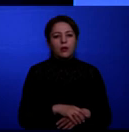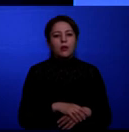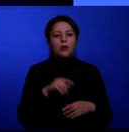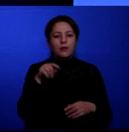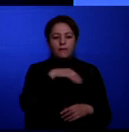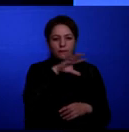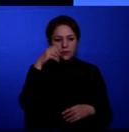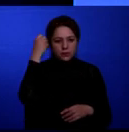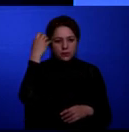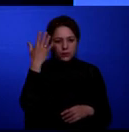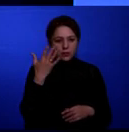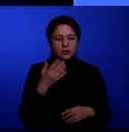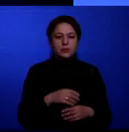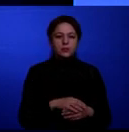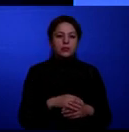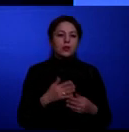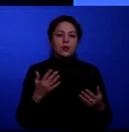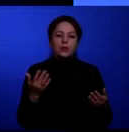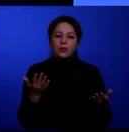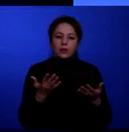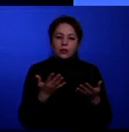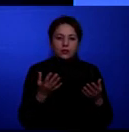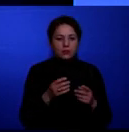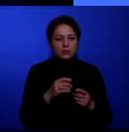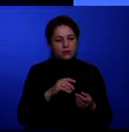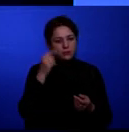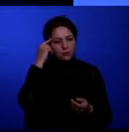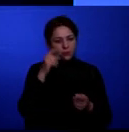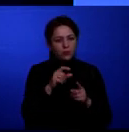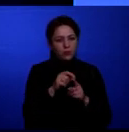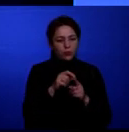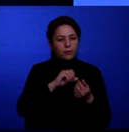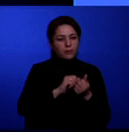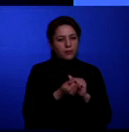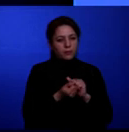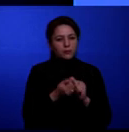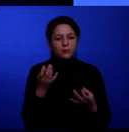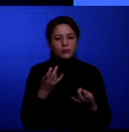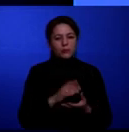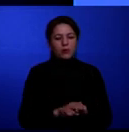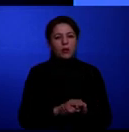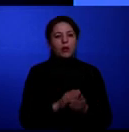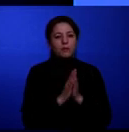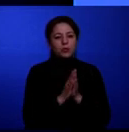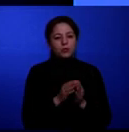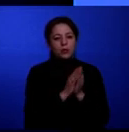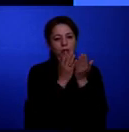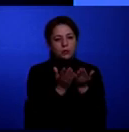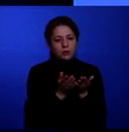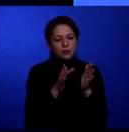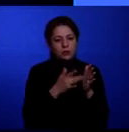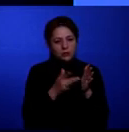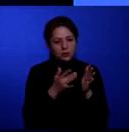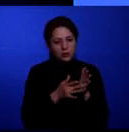буквы которых нельзя проверить их нужно запомнить и так прошу вас открыть свои тетрадочки и записать